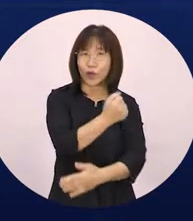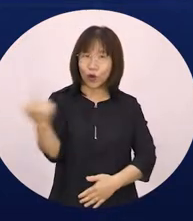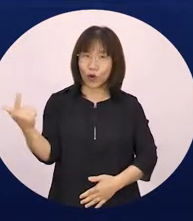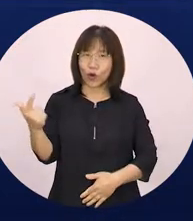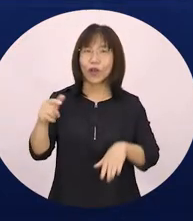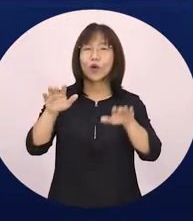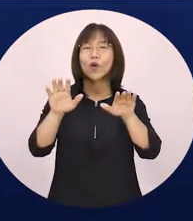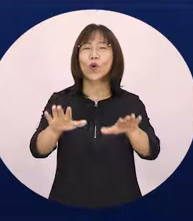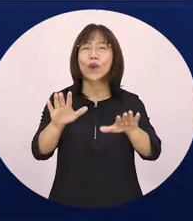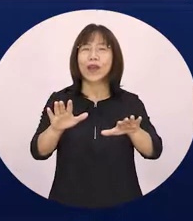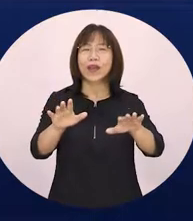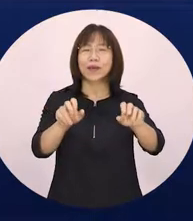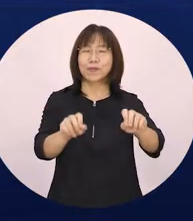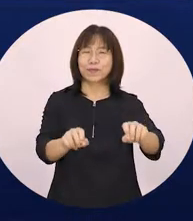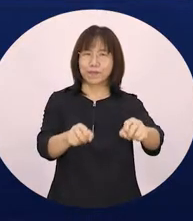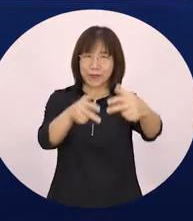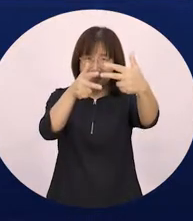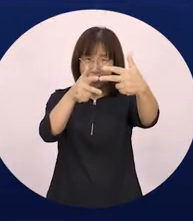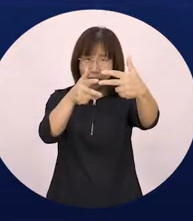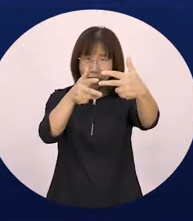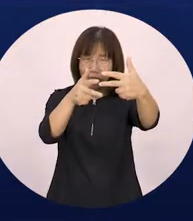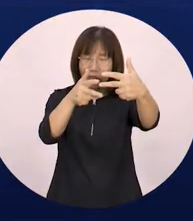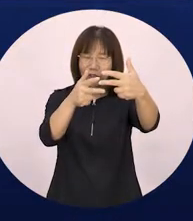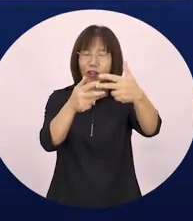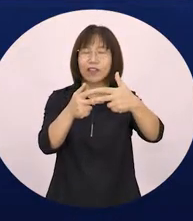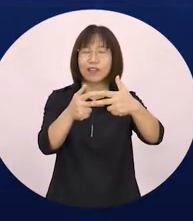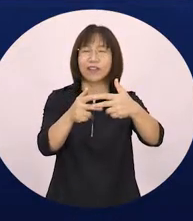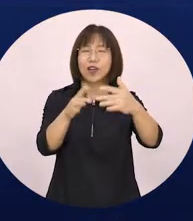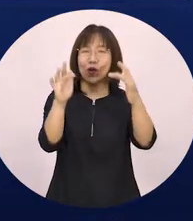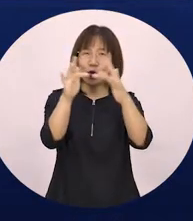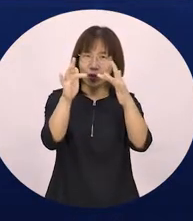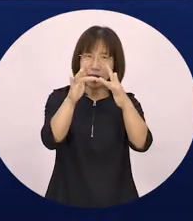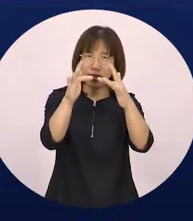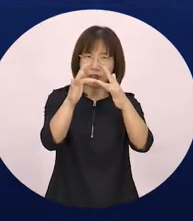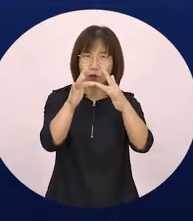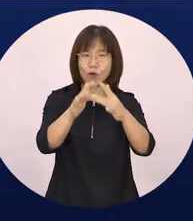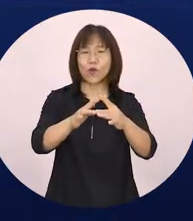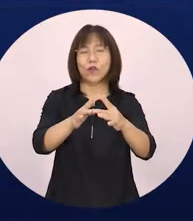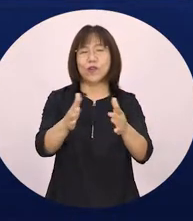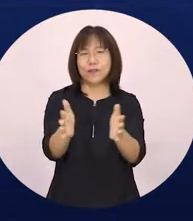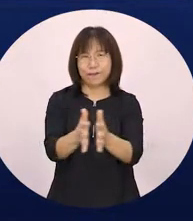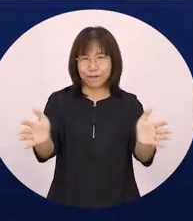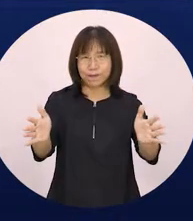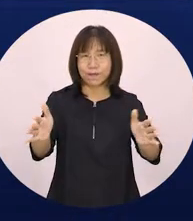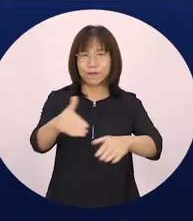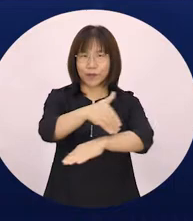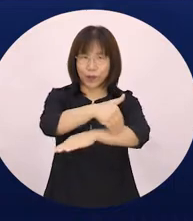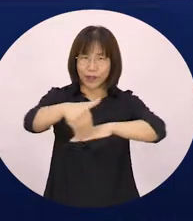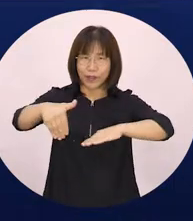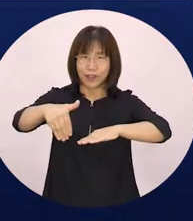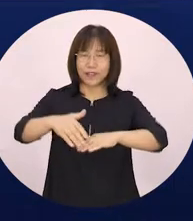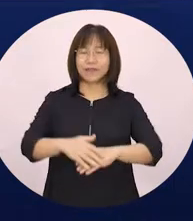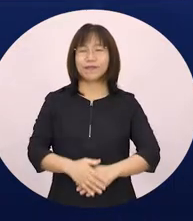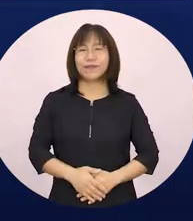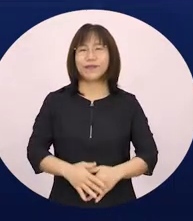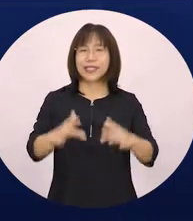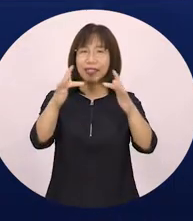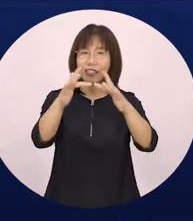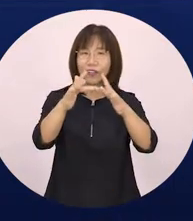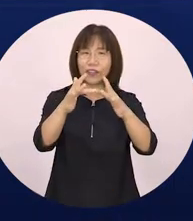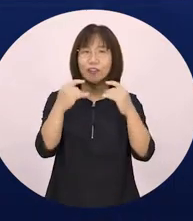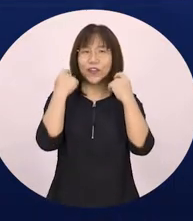아쉬움이 컸었는데요. 올해는 비대면 온라인 방식으로 진행하기로 하고 오는 16일 랜선으로